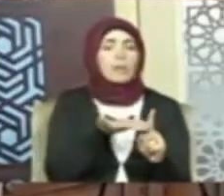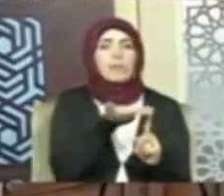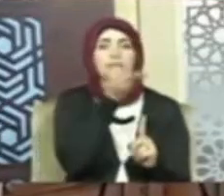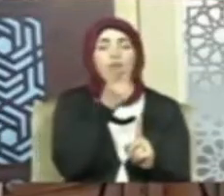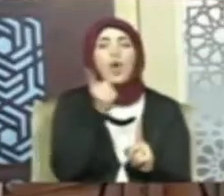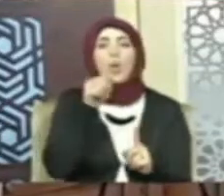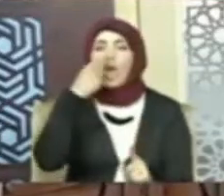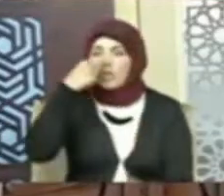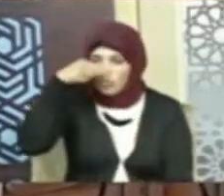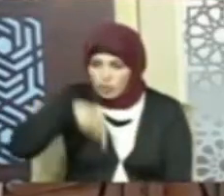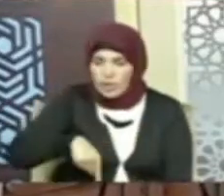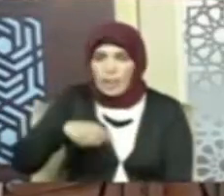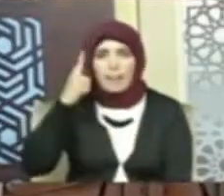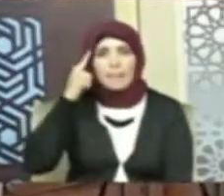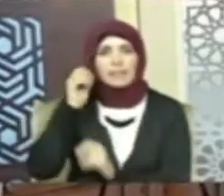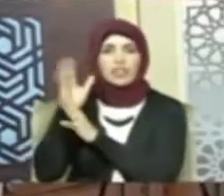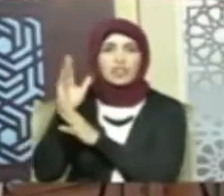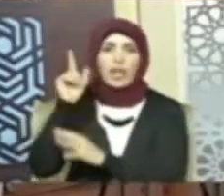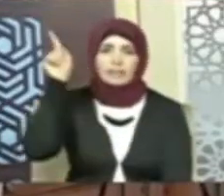وتذل من تشاء.